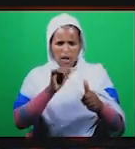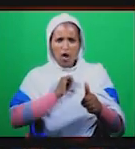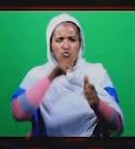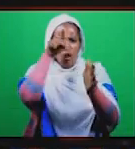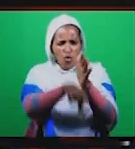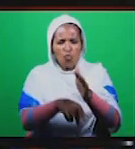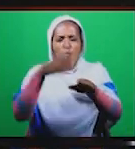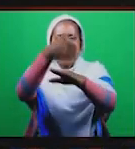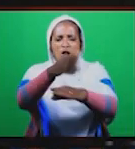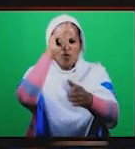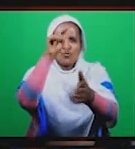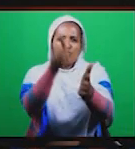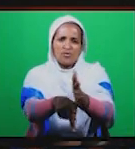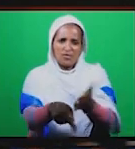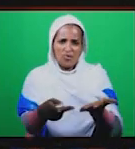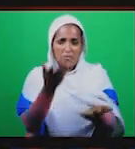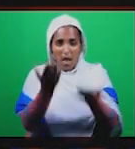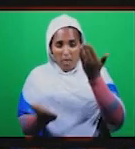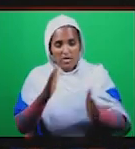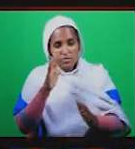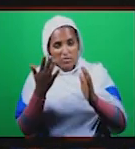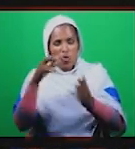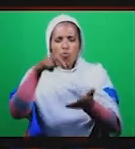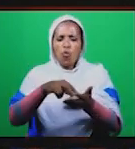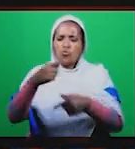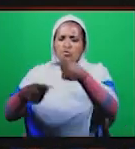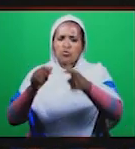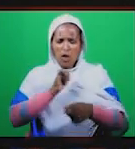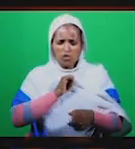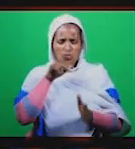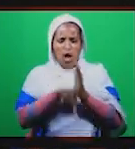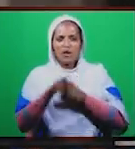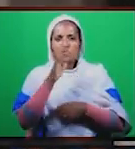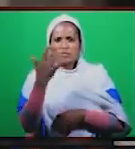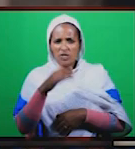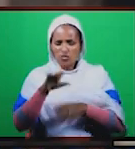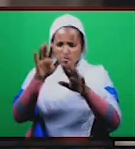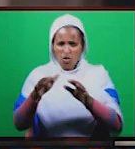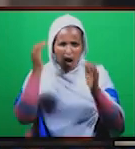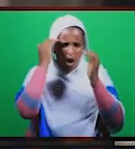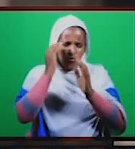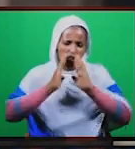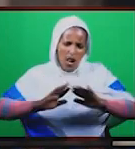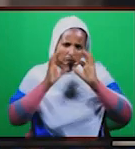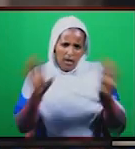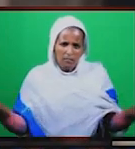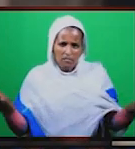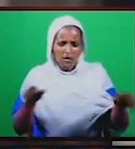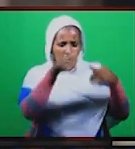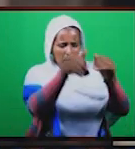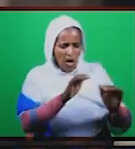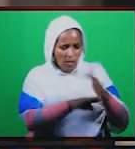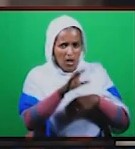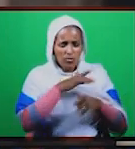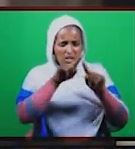ውስጣቸውን መጀመሪያ ራሳቸው የገደሉ ናቸው። በነገራችን ላይ ሰው ገዳይ ሰው መጀመሪያ ራሱን ገሎ ነው ሰው የሚገለው። ምናልባት ይመስለናል